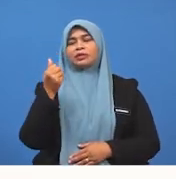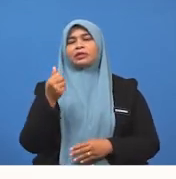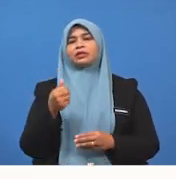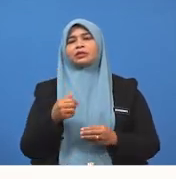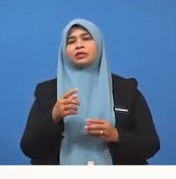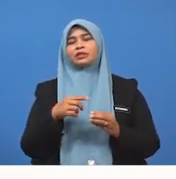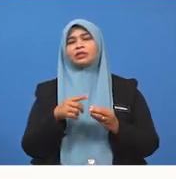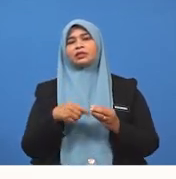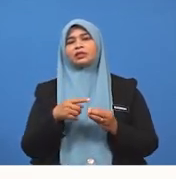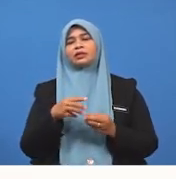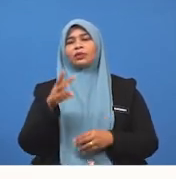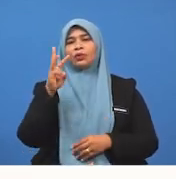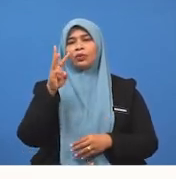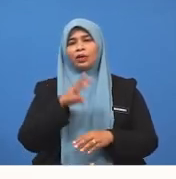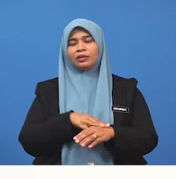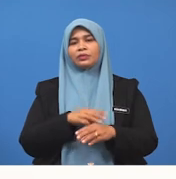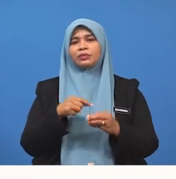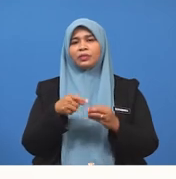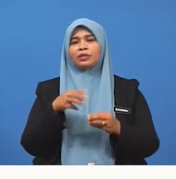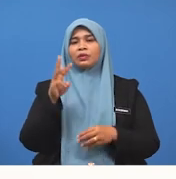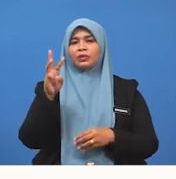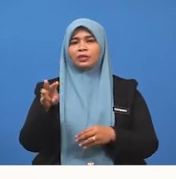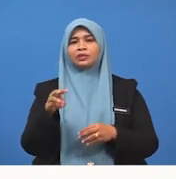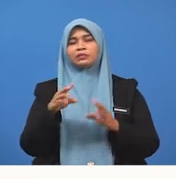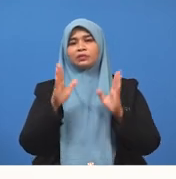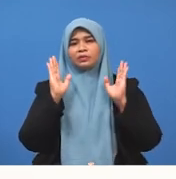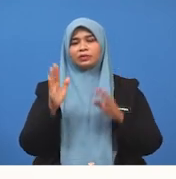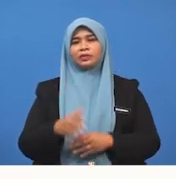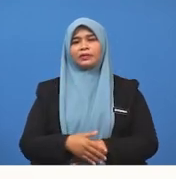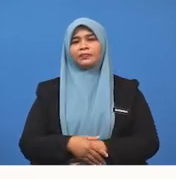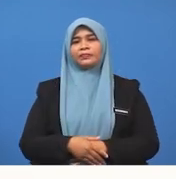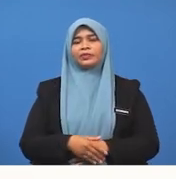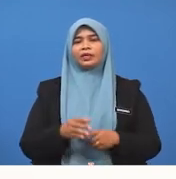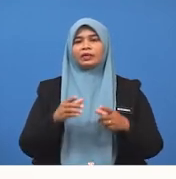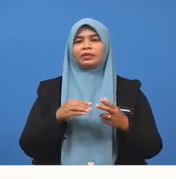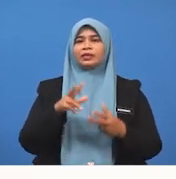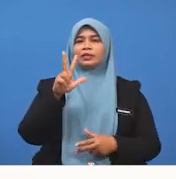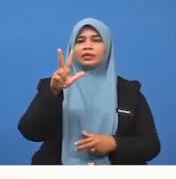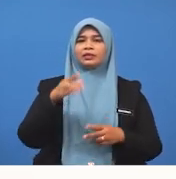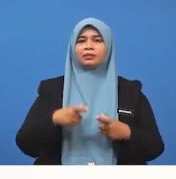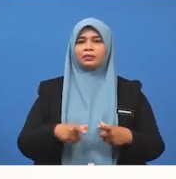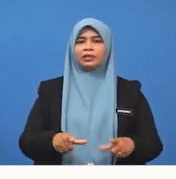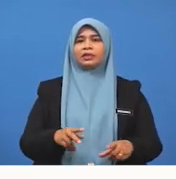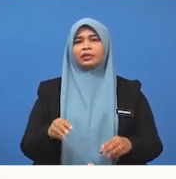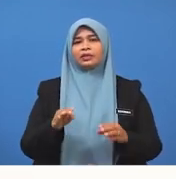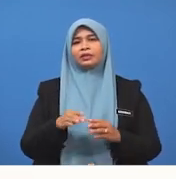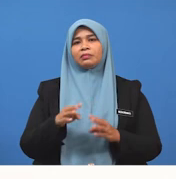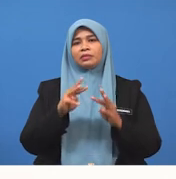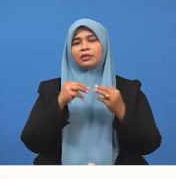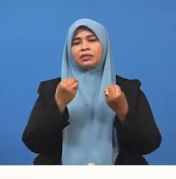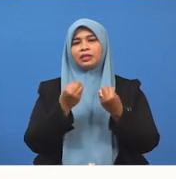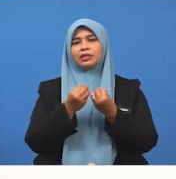waktu bila Joe wajib dilaksanakan melahirkan sebuah masyarakat yang berilmu